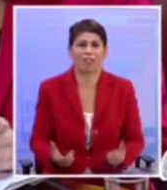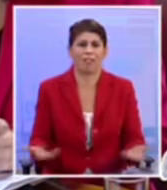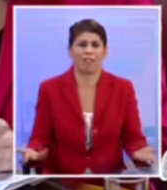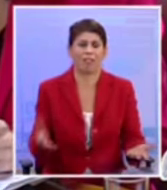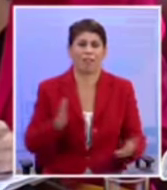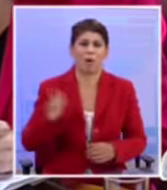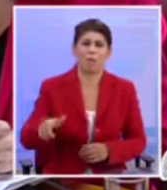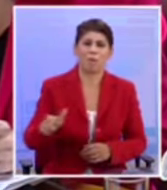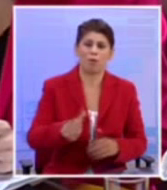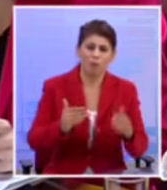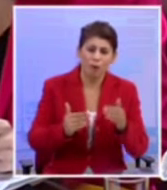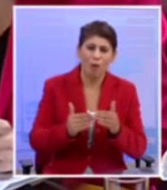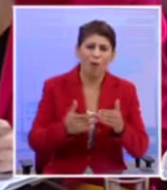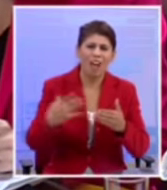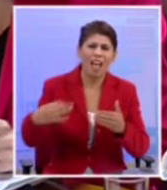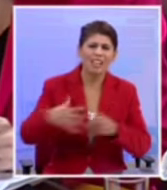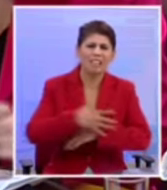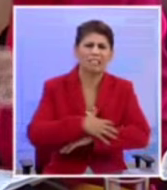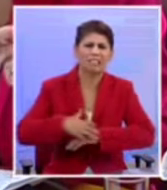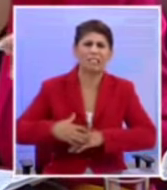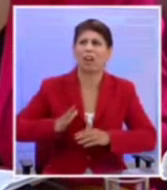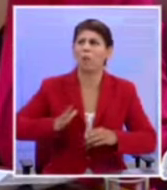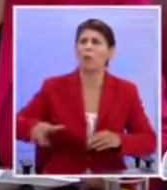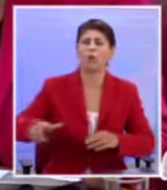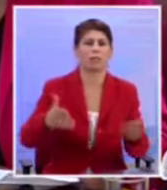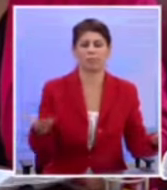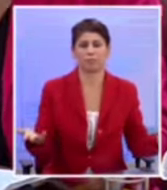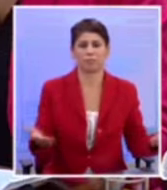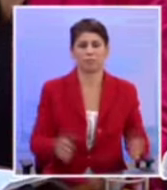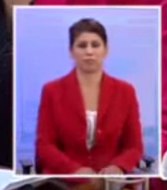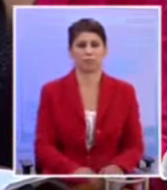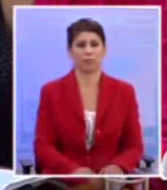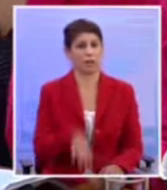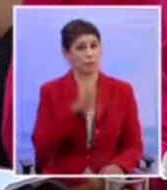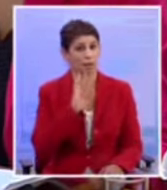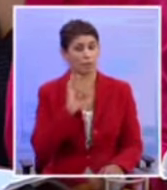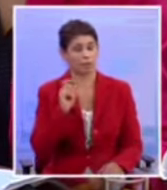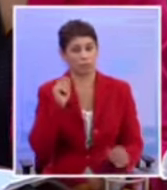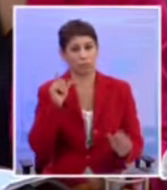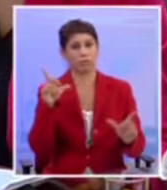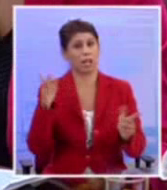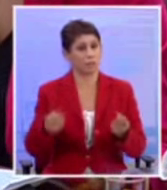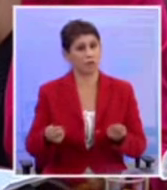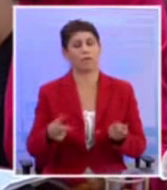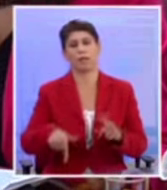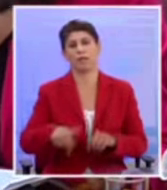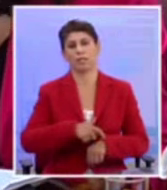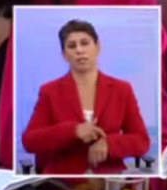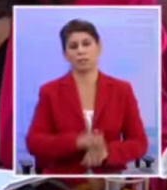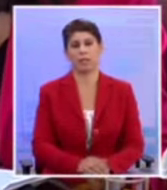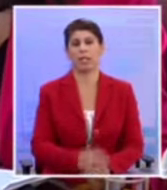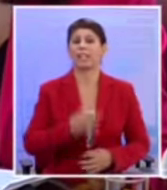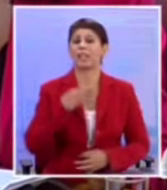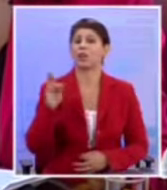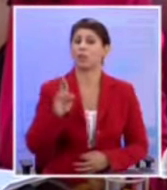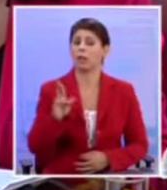πολίτες οι οποίοι έχουν φτάσει στα όρια της εξαθλίωσης. Είναι πραγματικά τρομερά αυτά που συμβαίνουν αυτή τη στιγμή. Κύριε Μελιώτη, θα